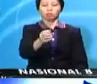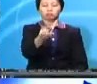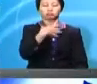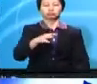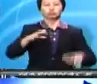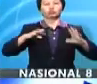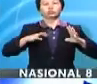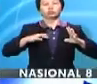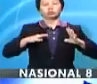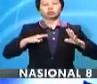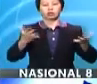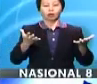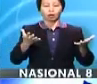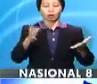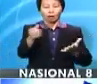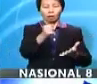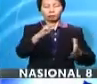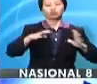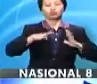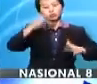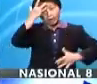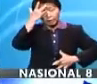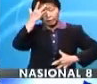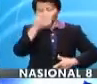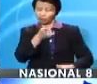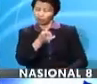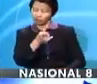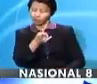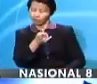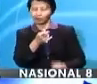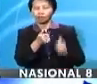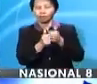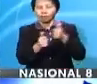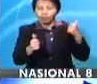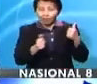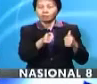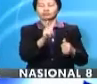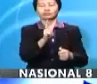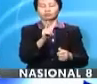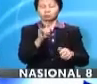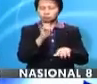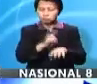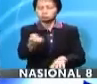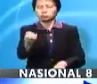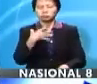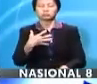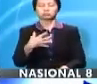ya, ataupun ambil cuti sakit. Itu yang dimaklum kepada saya. Ya.